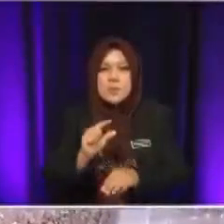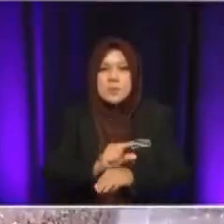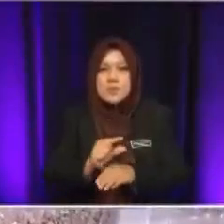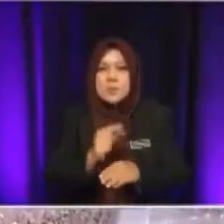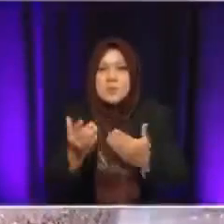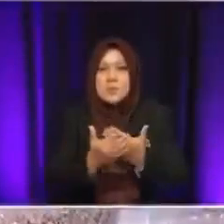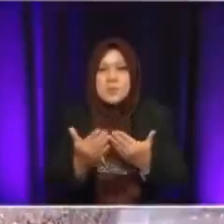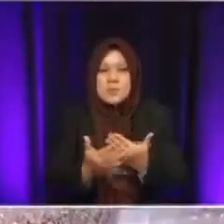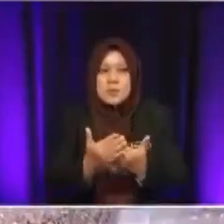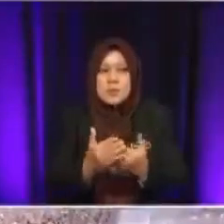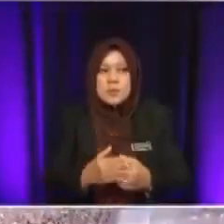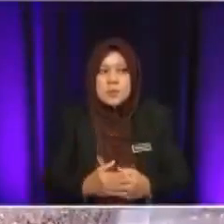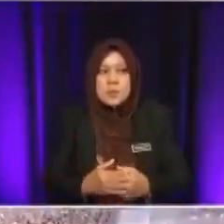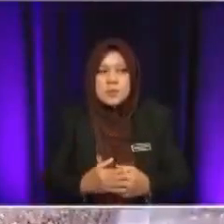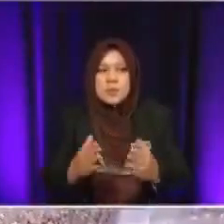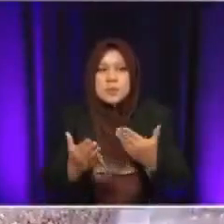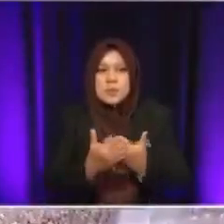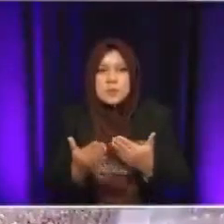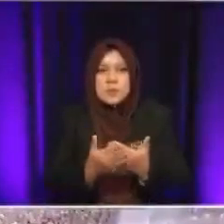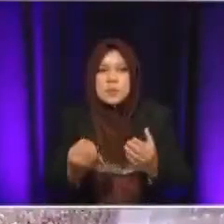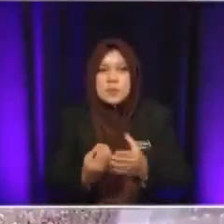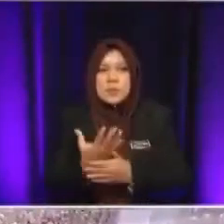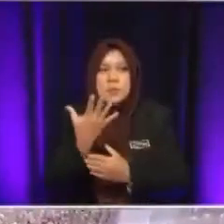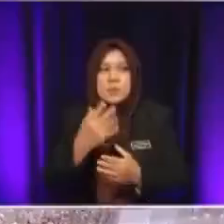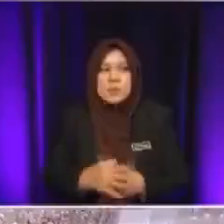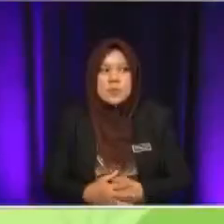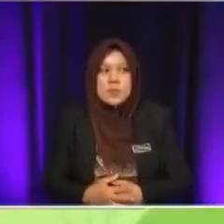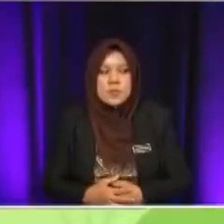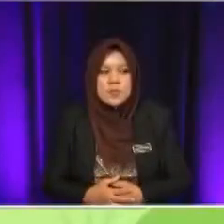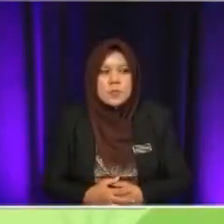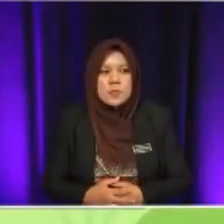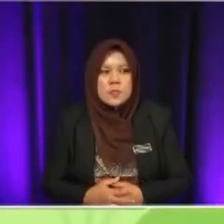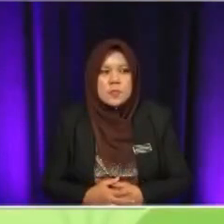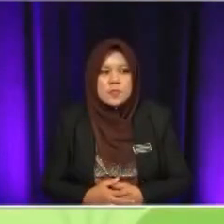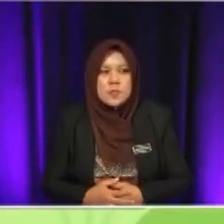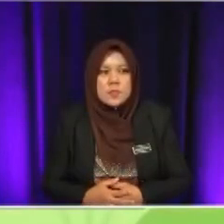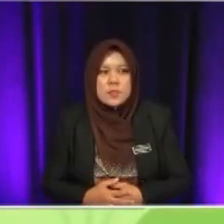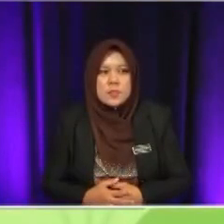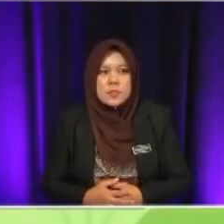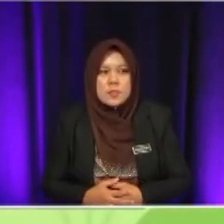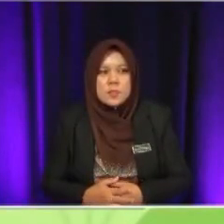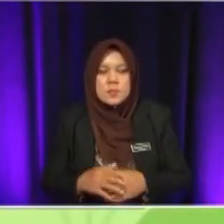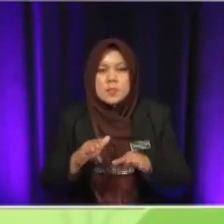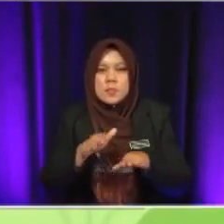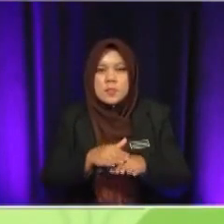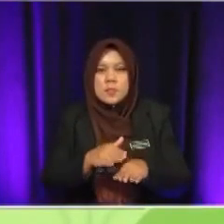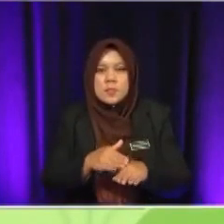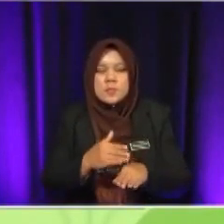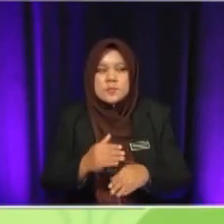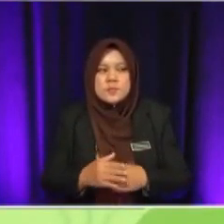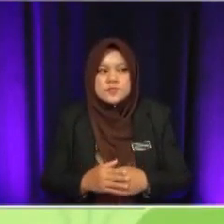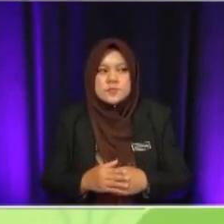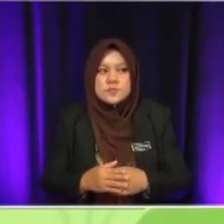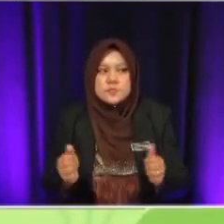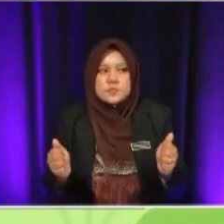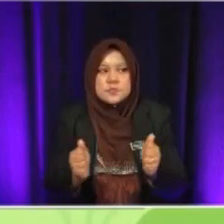guna. Senang tumbuh. Saya nak tuang ikan saya. Secara pelan-pelan kan cikgu? Ya, betul. Pastikan dia turun bersama dengan air lah.